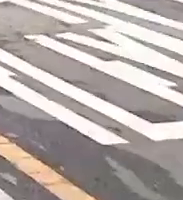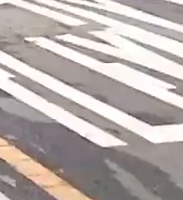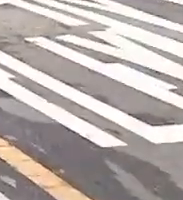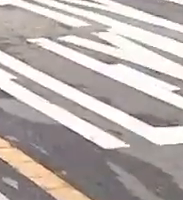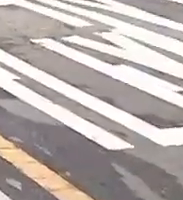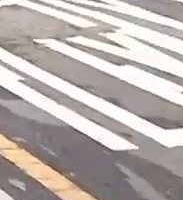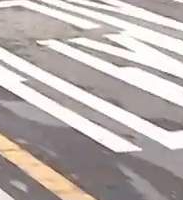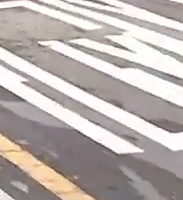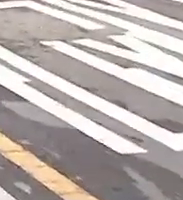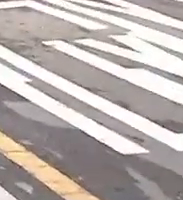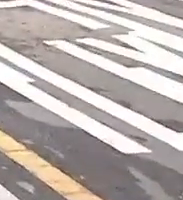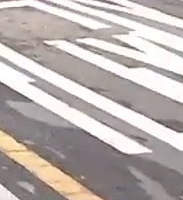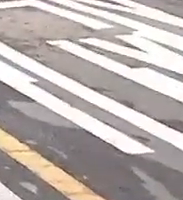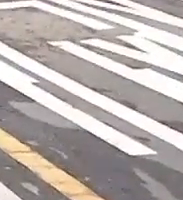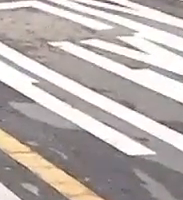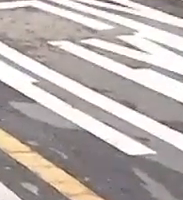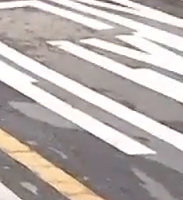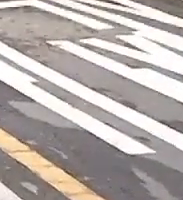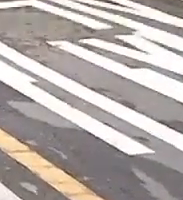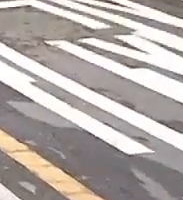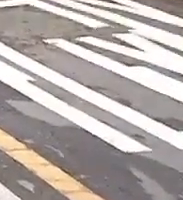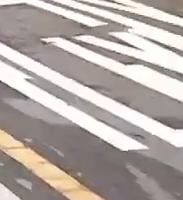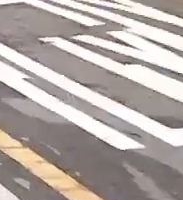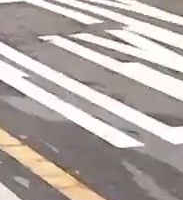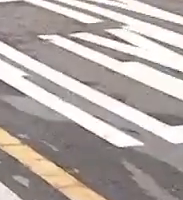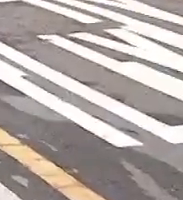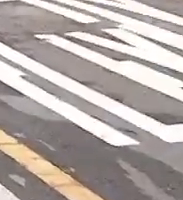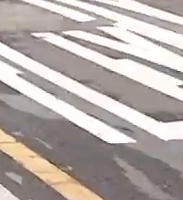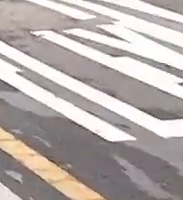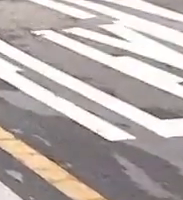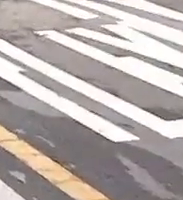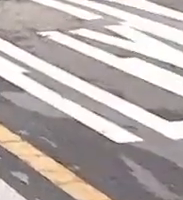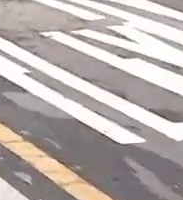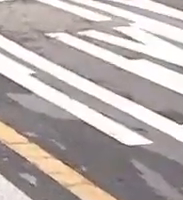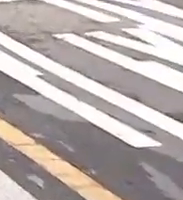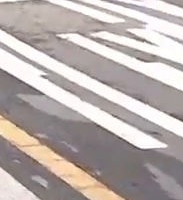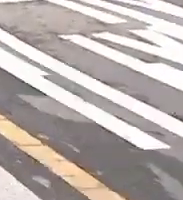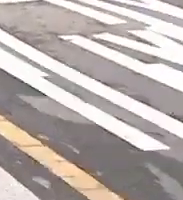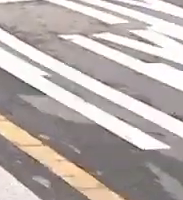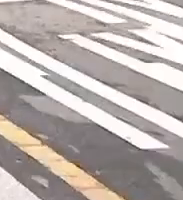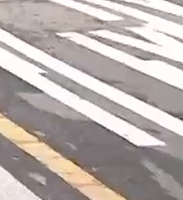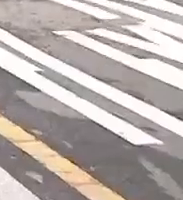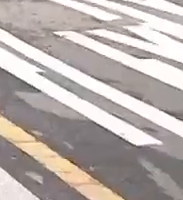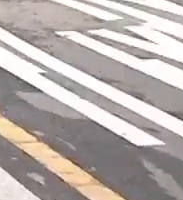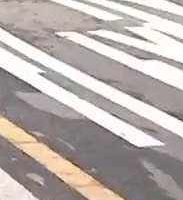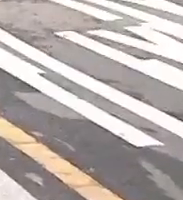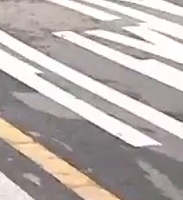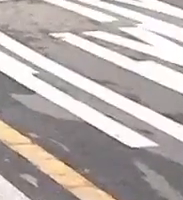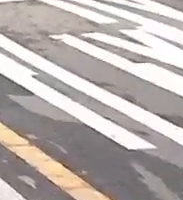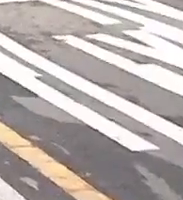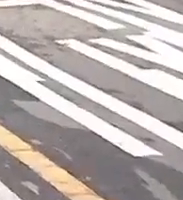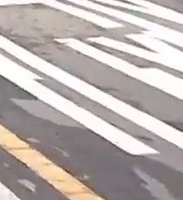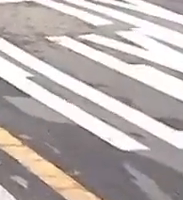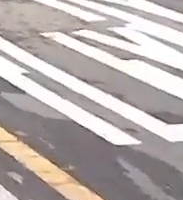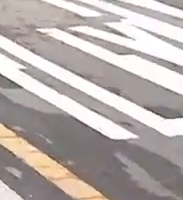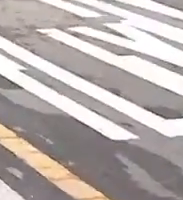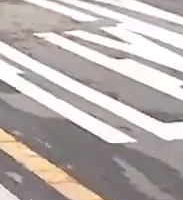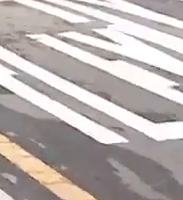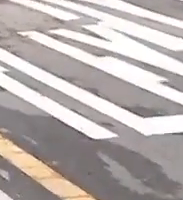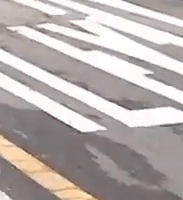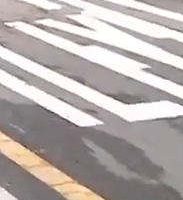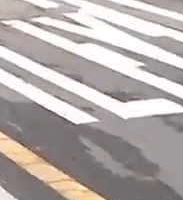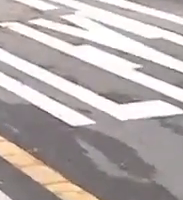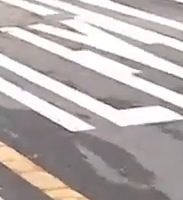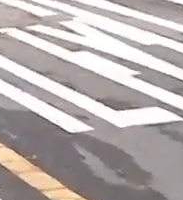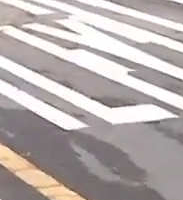아니다 라고 말입니다. 내가 당신 부하냐? 라는 말로 들리는데요. 잠시 후에 어제 국감에서 있었던 쟁점을